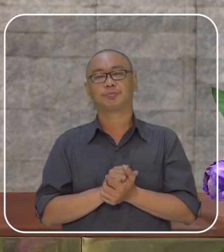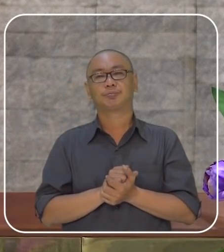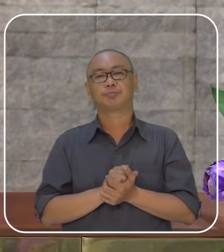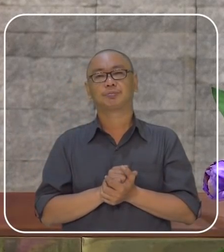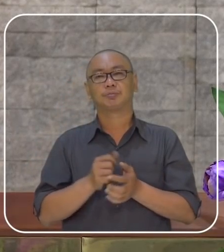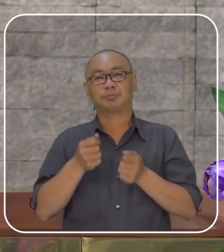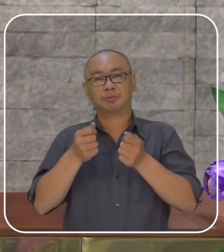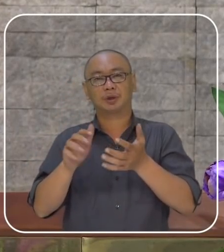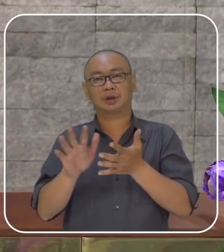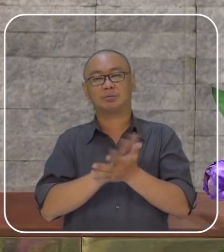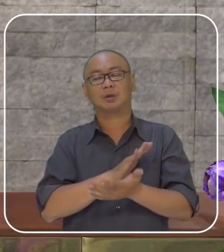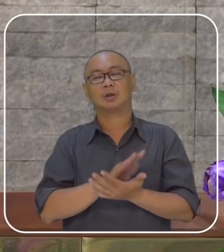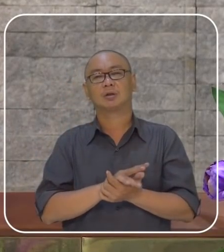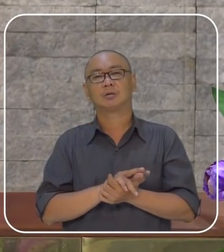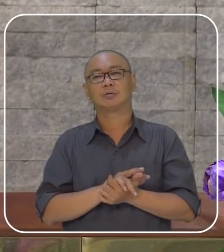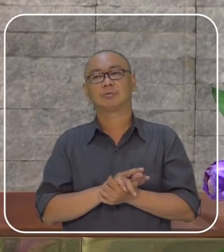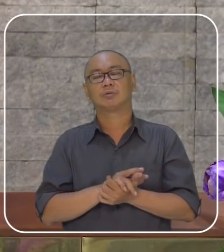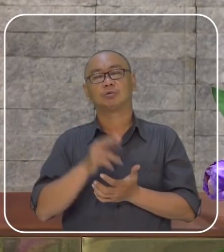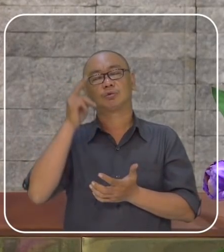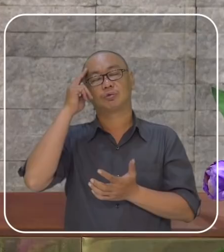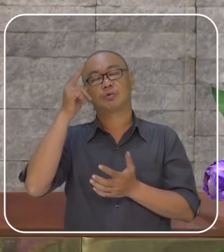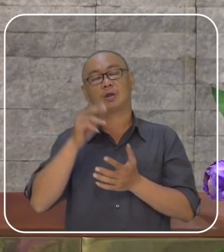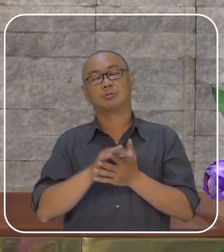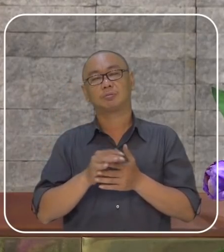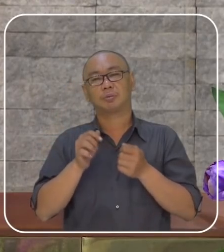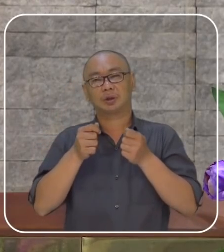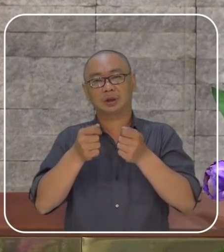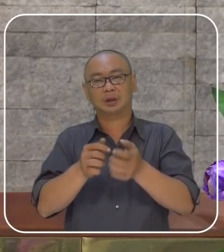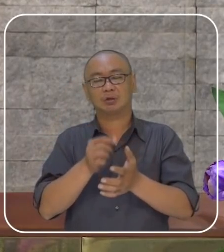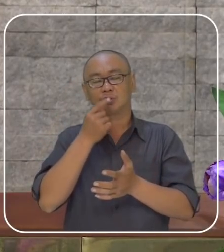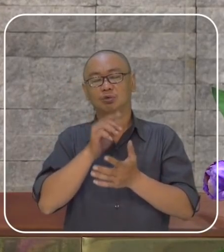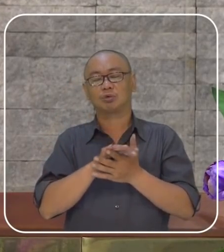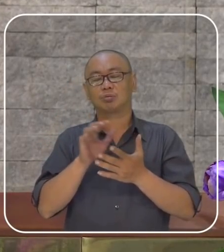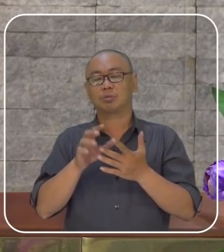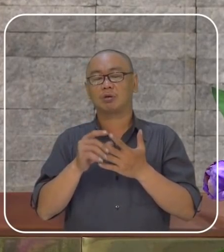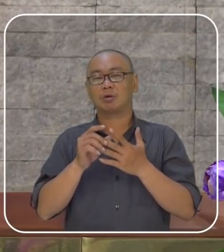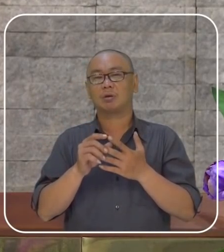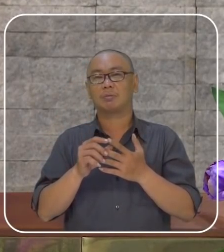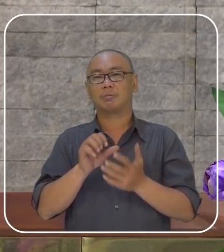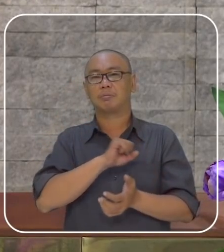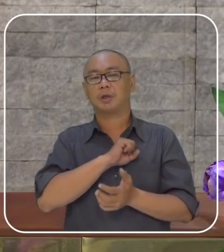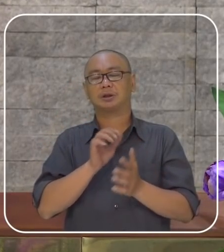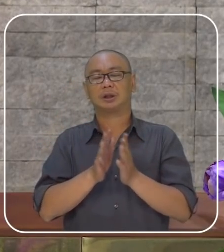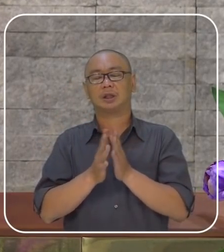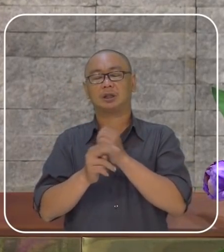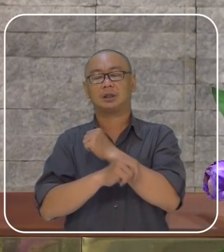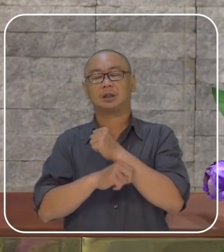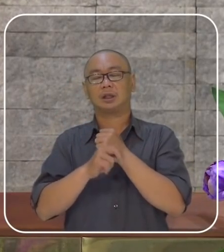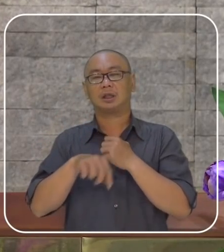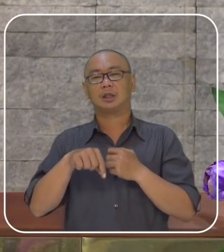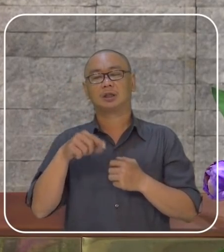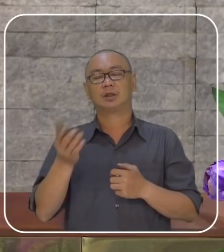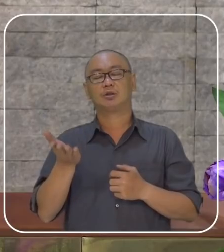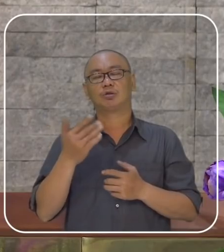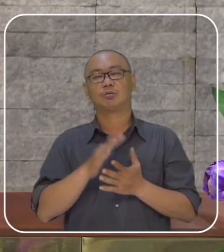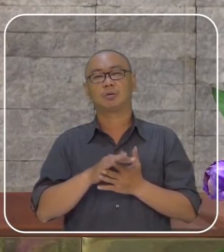biarlah kesempatan, peluang yang Tuhan berikan untuk membawa bangsa dan negara ini menuju kepada satu kehidupan